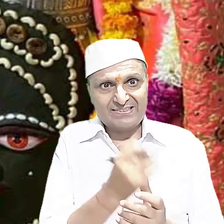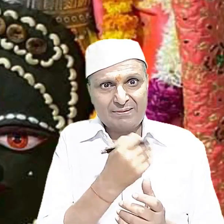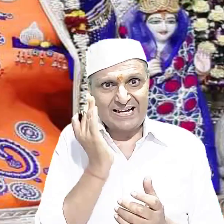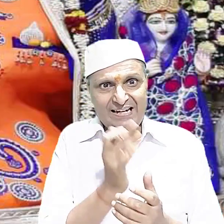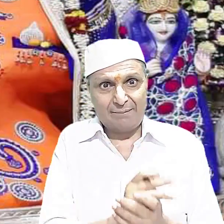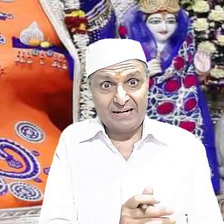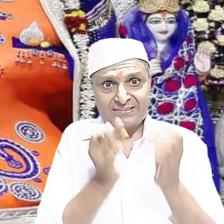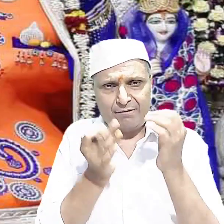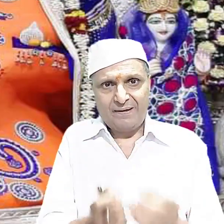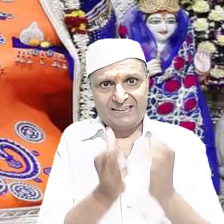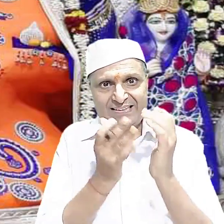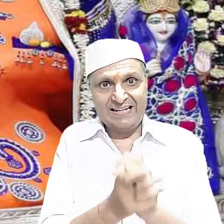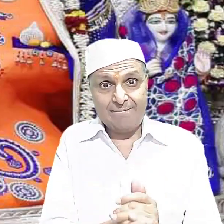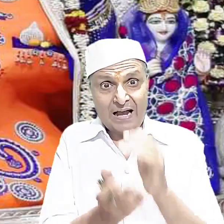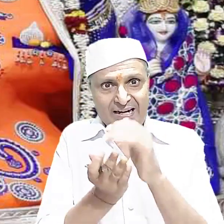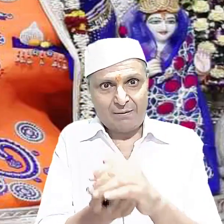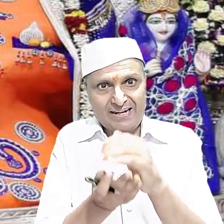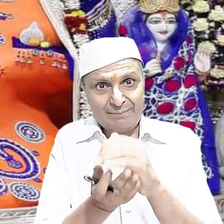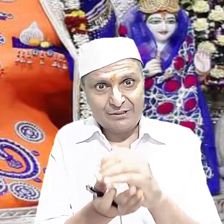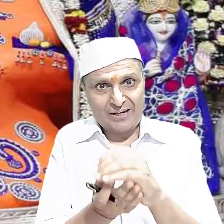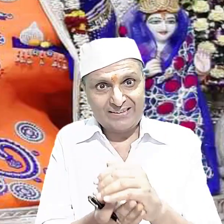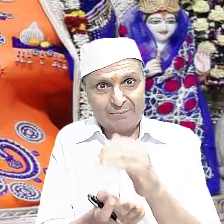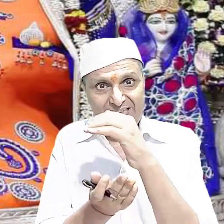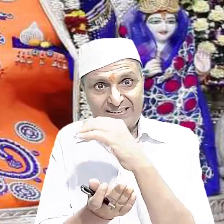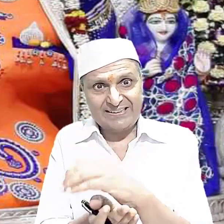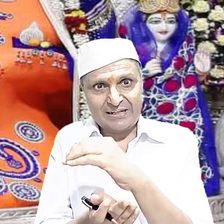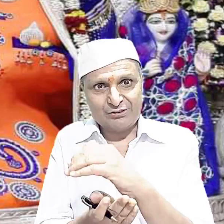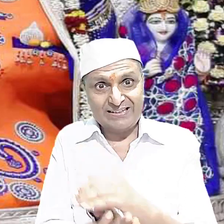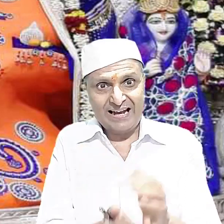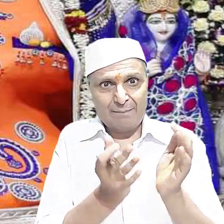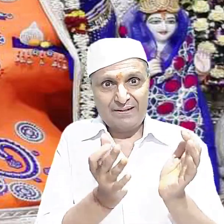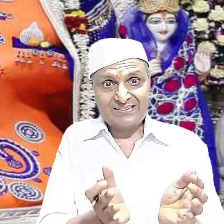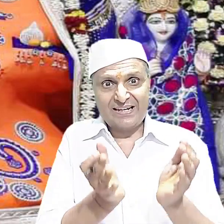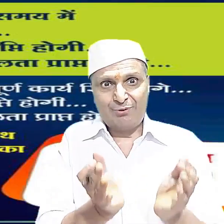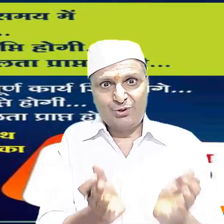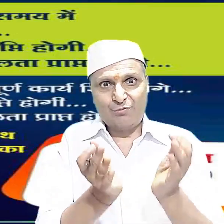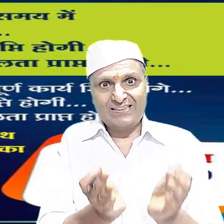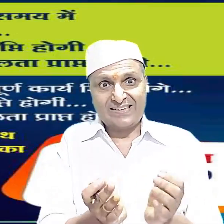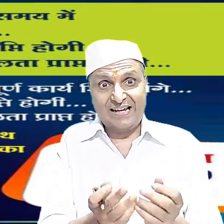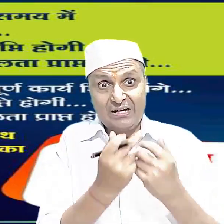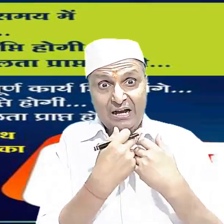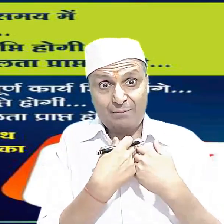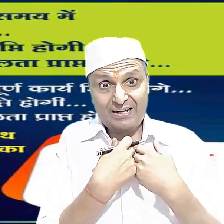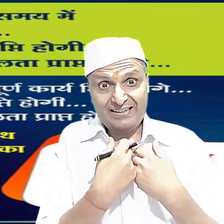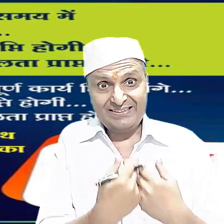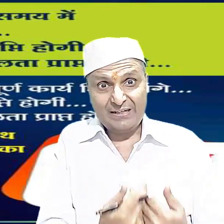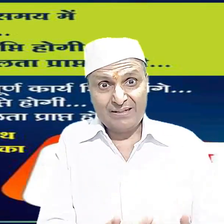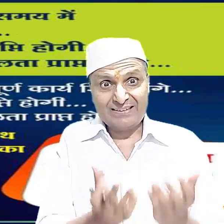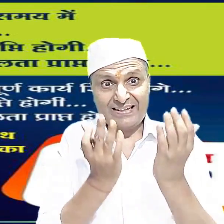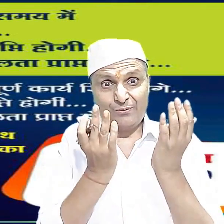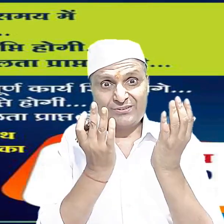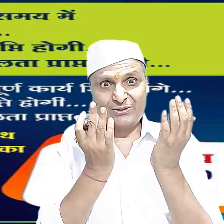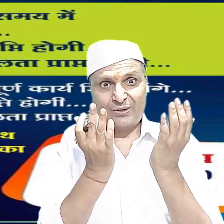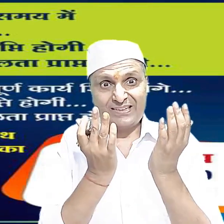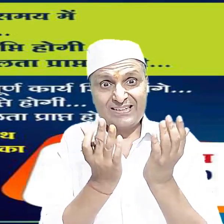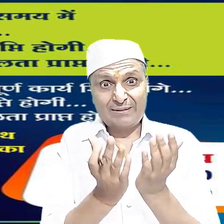के नाम पर, किसी मजार के नाम पर सब पलट दी जाएंगी। अगर हमारे मंदिरों के अंदर हमारी तीर्थंकर मुजात आप इस तरह की मूर्ति को विराजित करके हमारे ही जैन भक्त